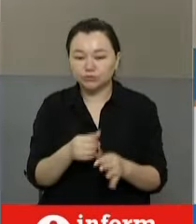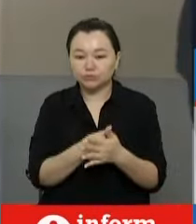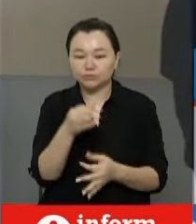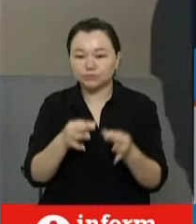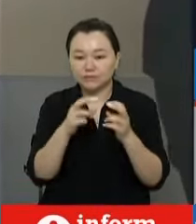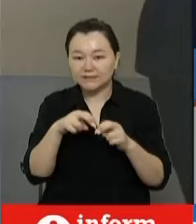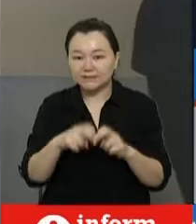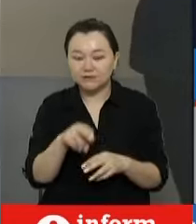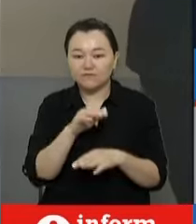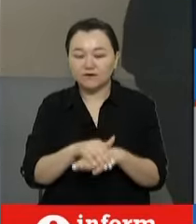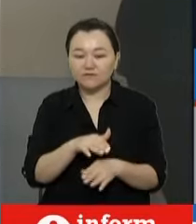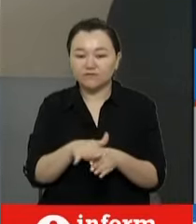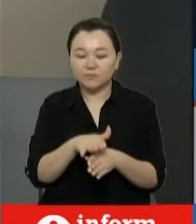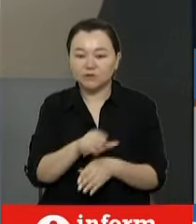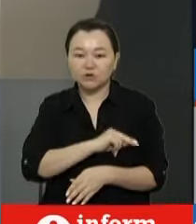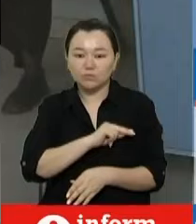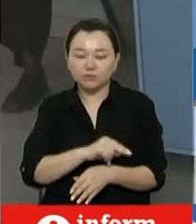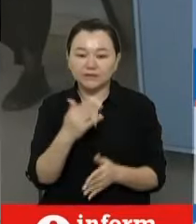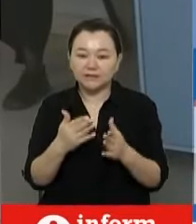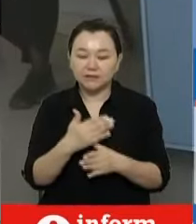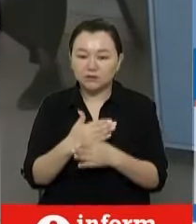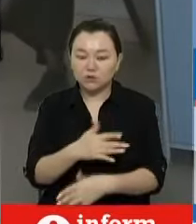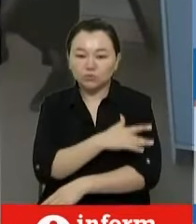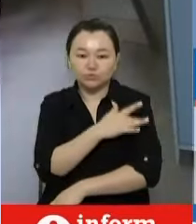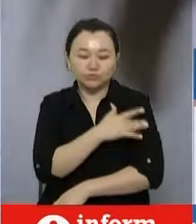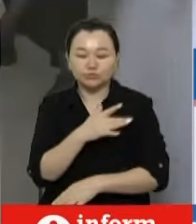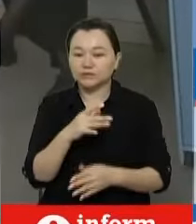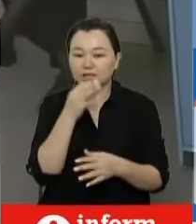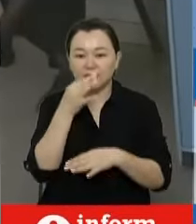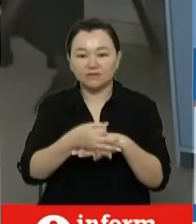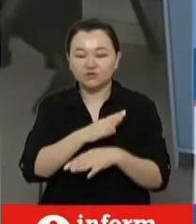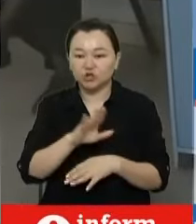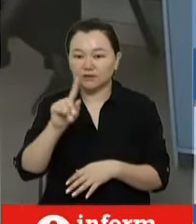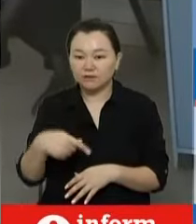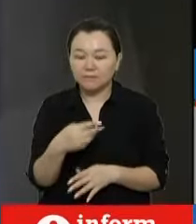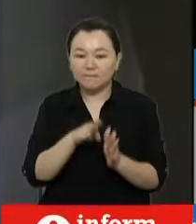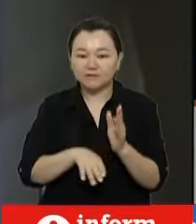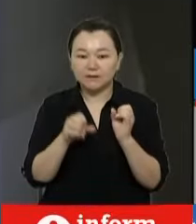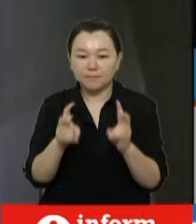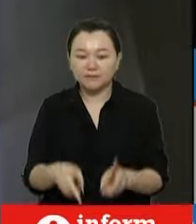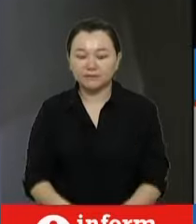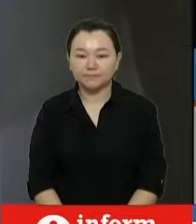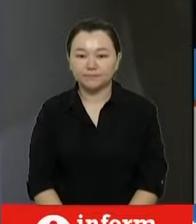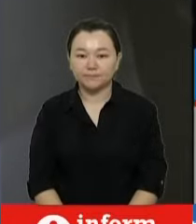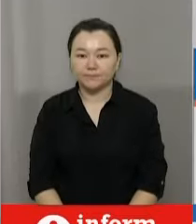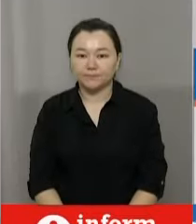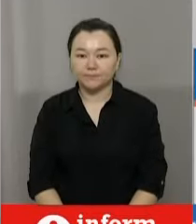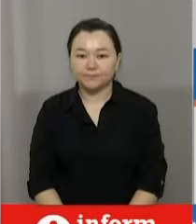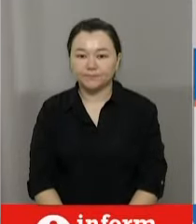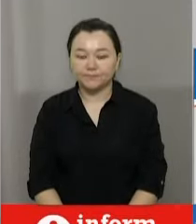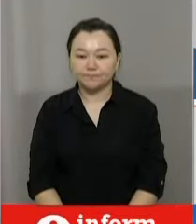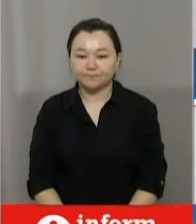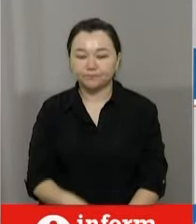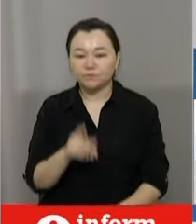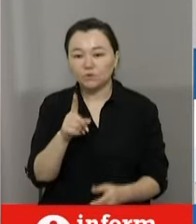досудебное расследование по факту выполнения работ либо оказания услуг, не отвечающих требованиям безопасности.